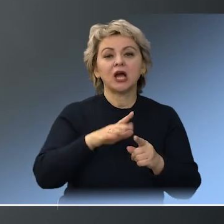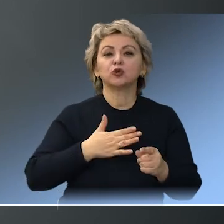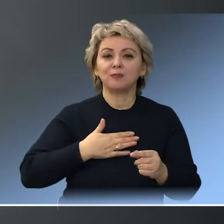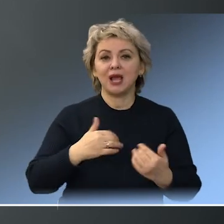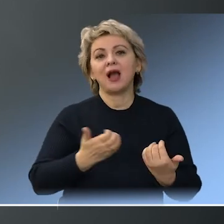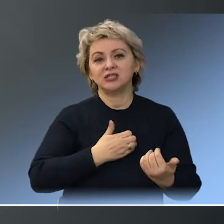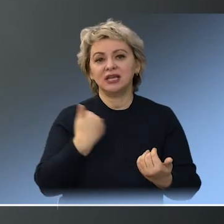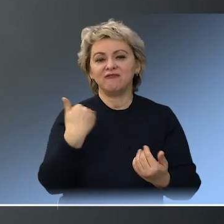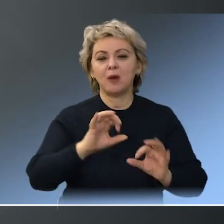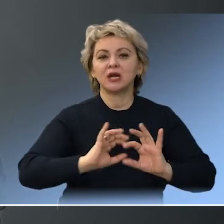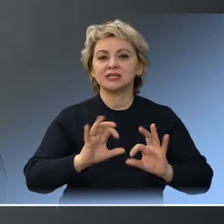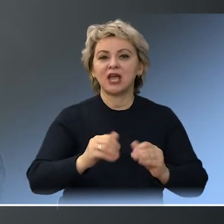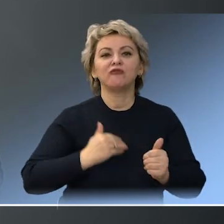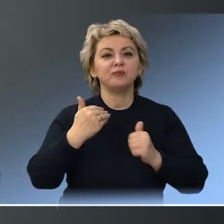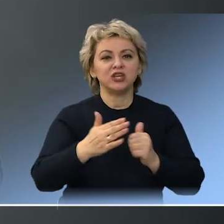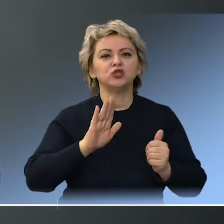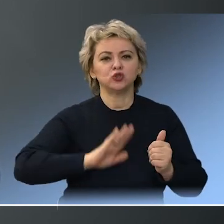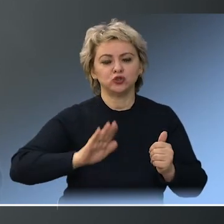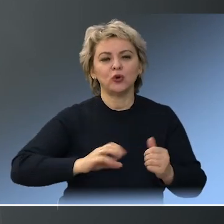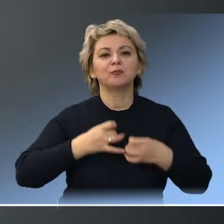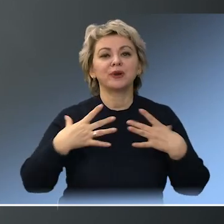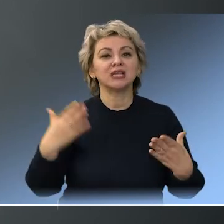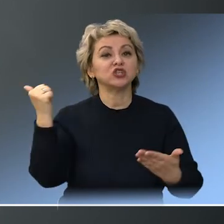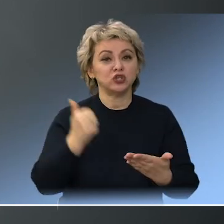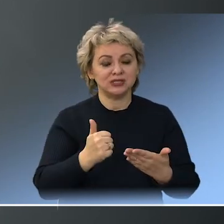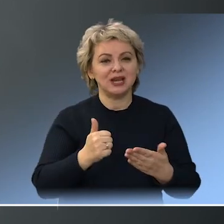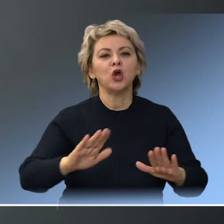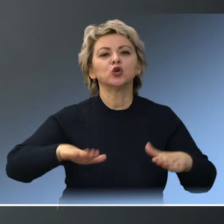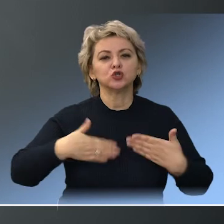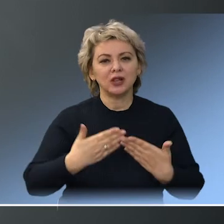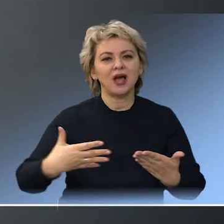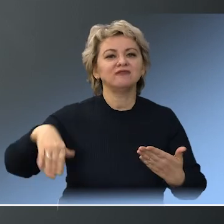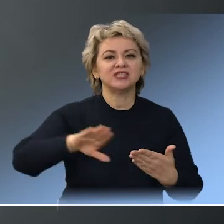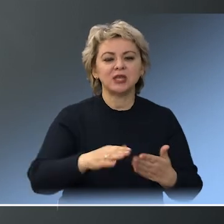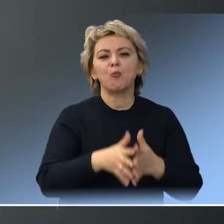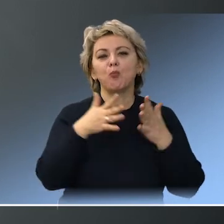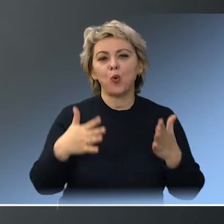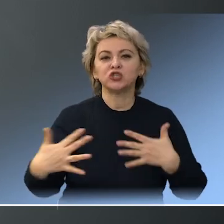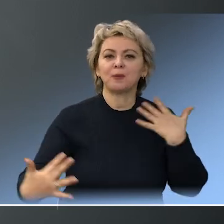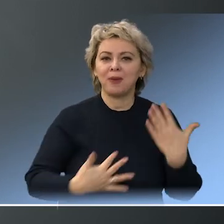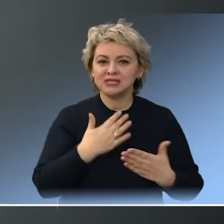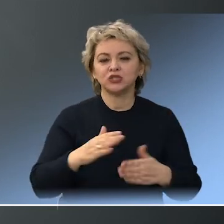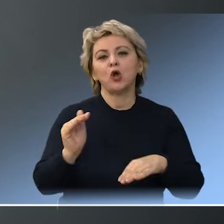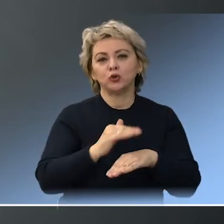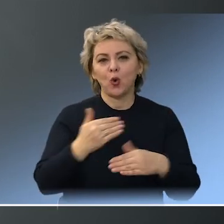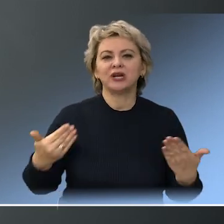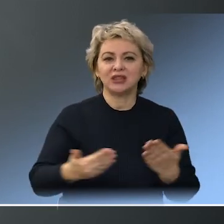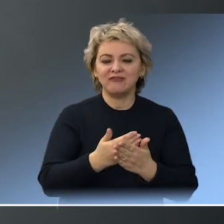мы хотели вам рассказать. Впереди нас ждет праздничная неделя. Желаю всем больше позитивных и